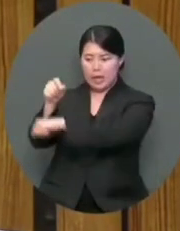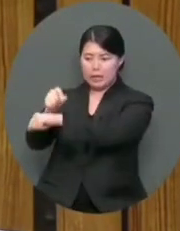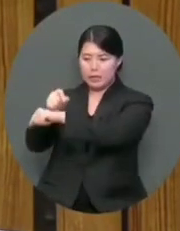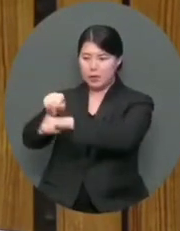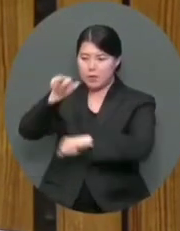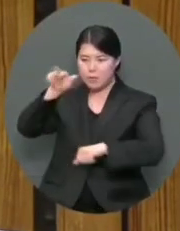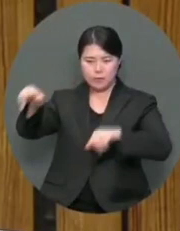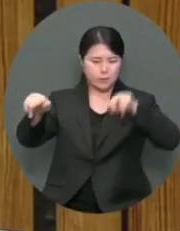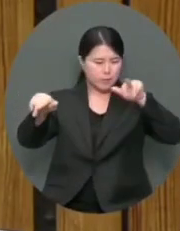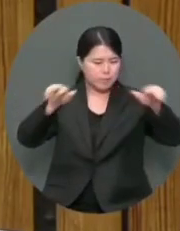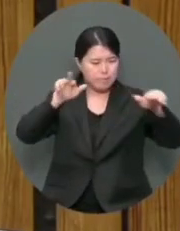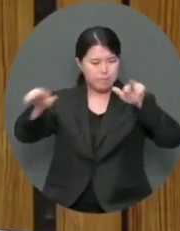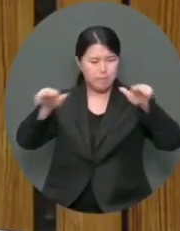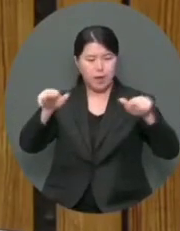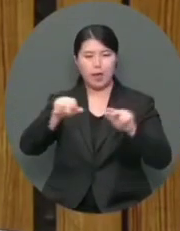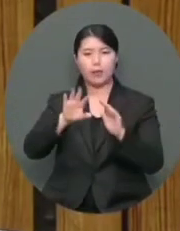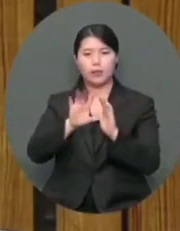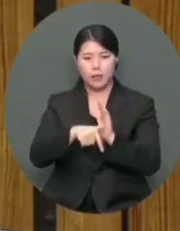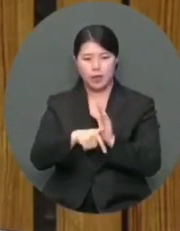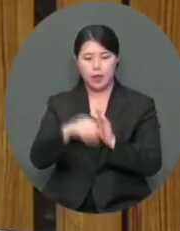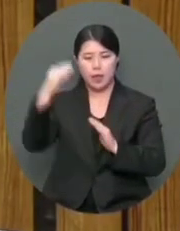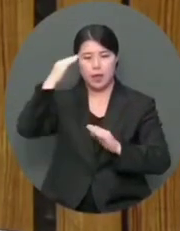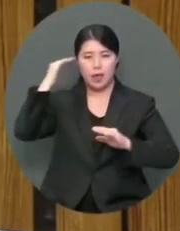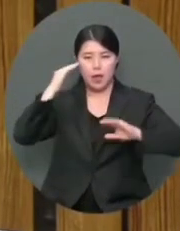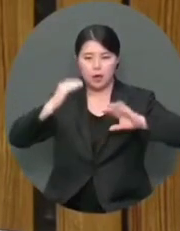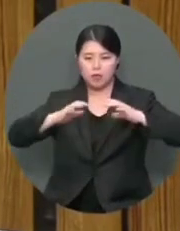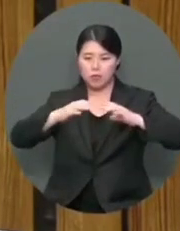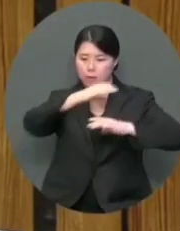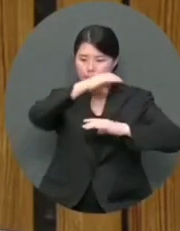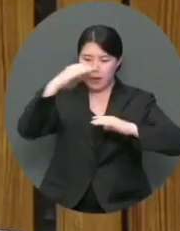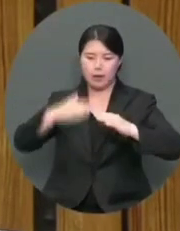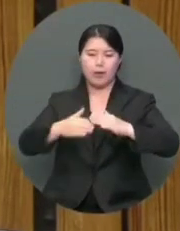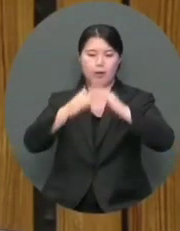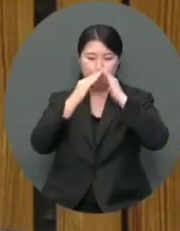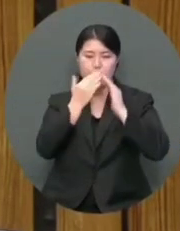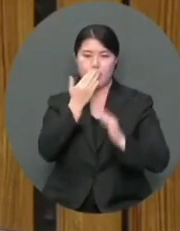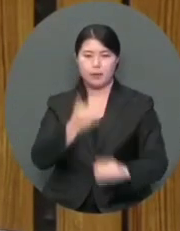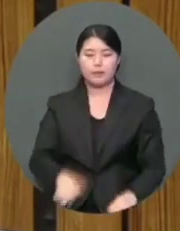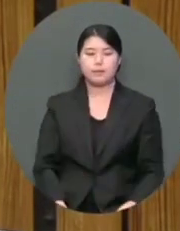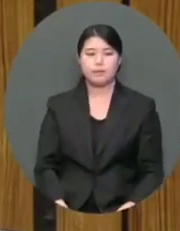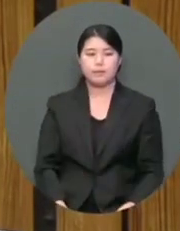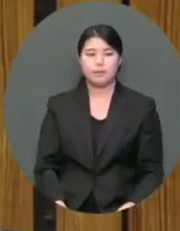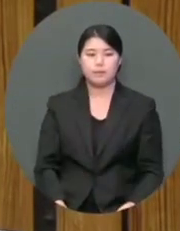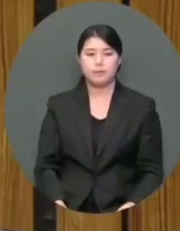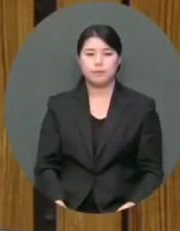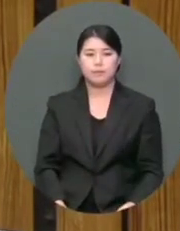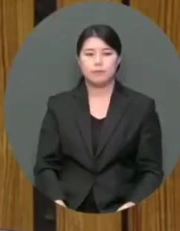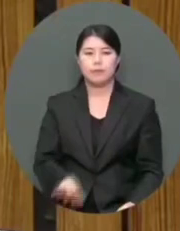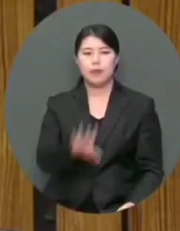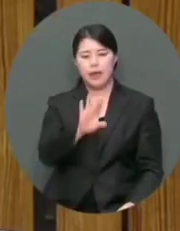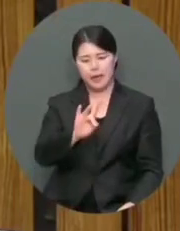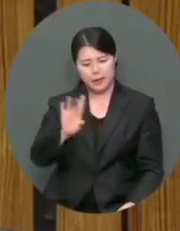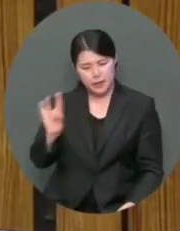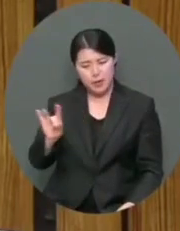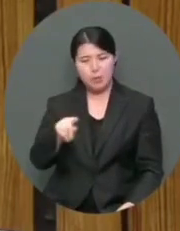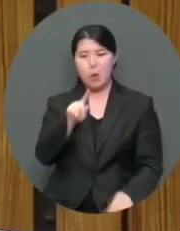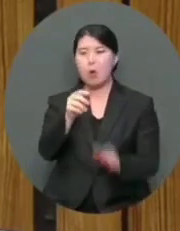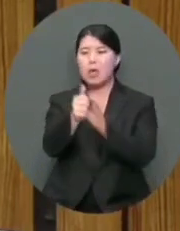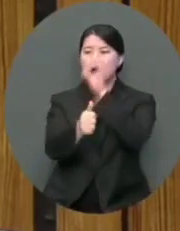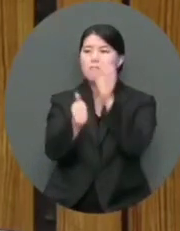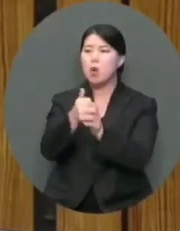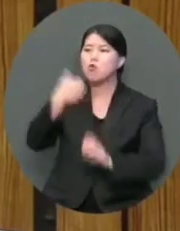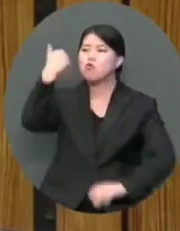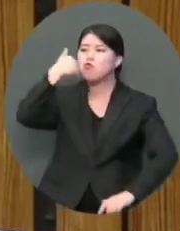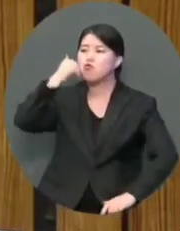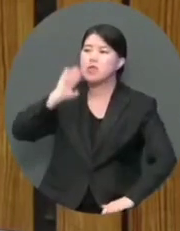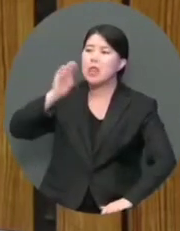역할에 충실해야만 저는 대한민국이 바로 설 수 있다 이렇게 생각을 합니다. 왕왕 누가 임명해줬기 때문에